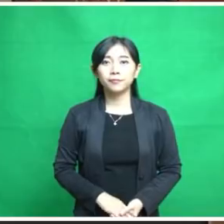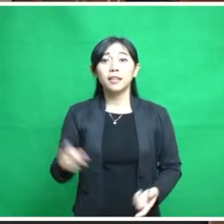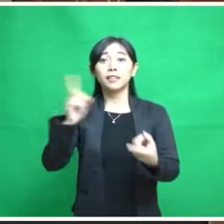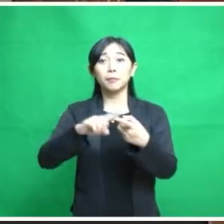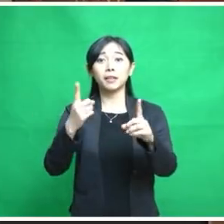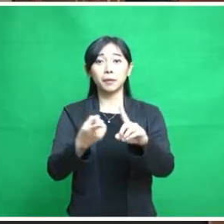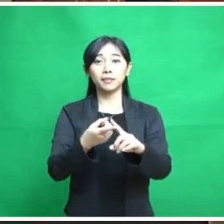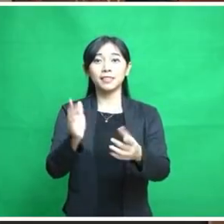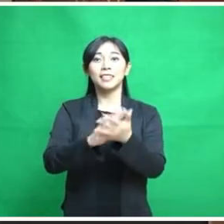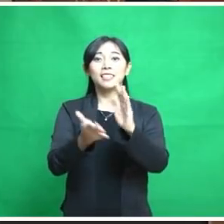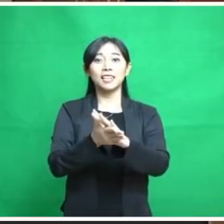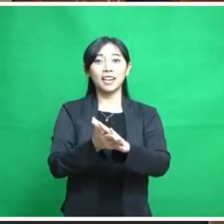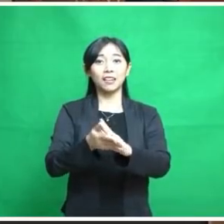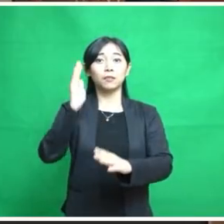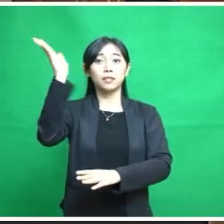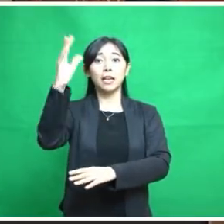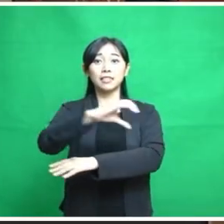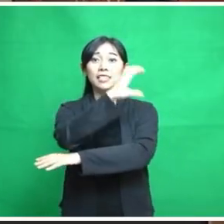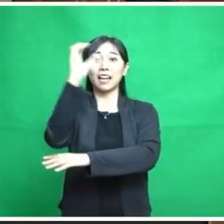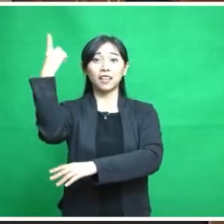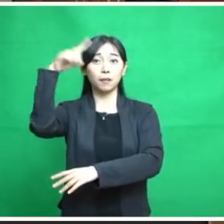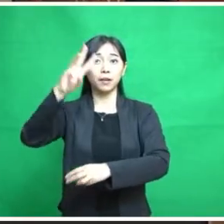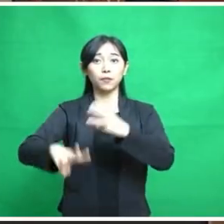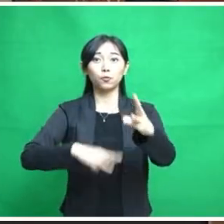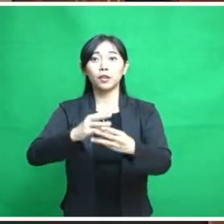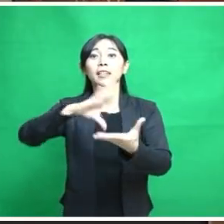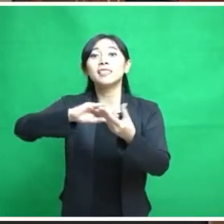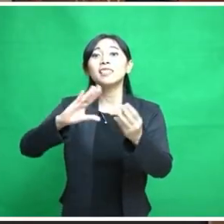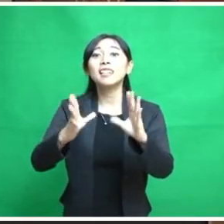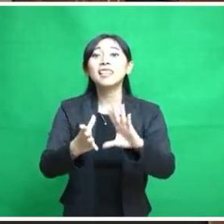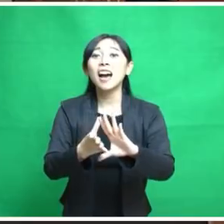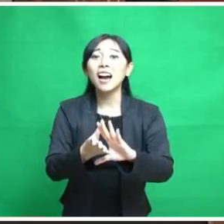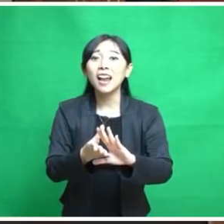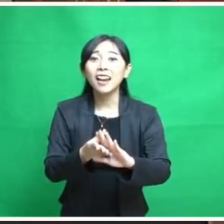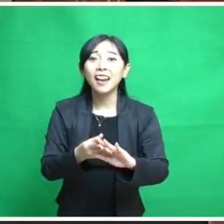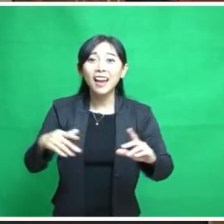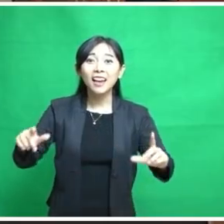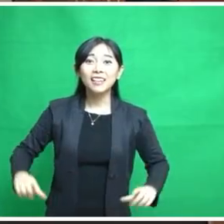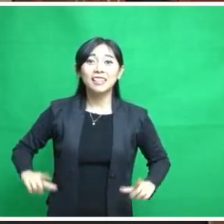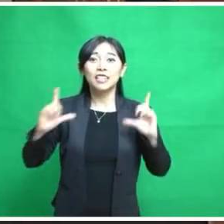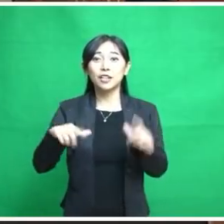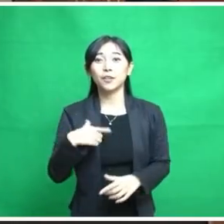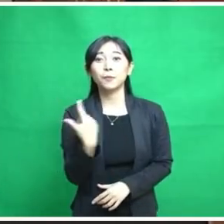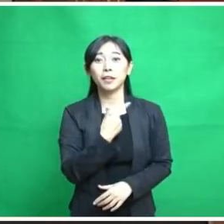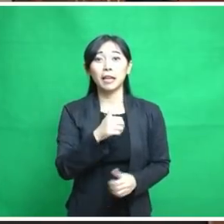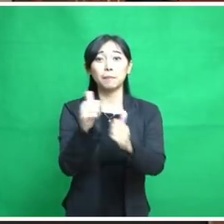Saudara, jadilah saksi Natal bagi dunia. Ceritakanlah pengalaman hidup kita bersama